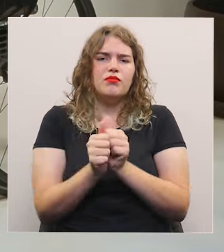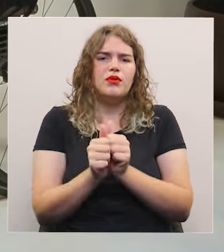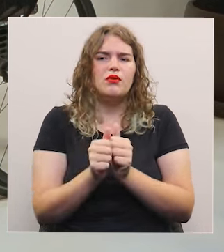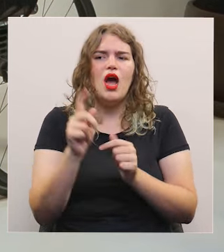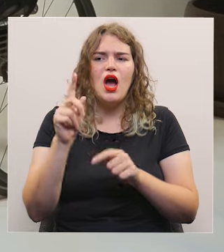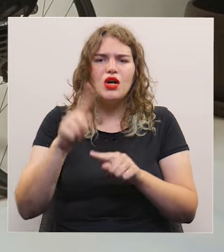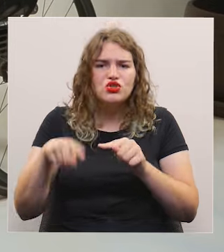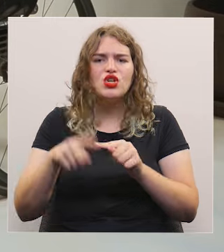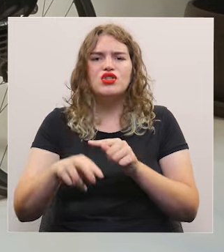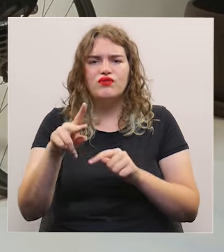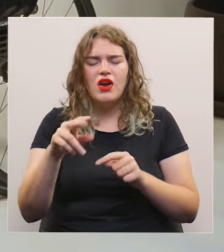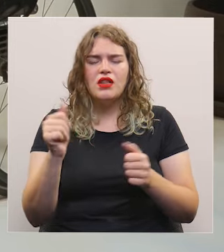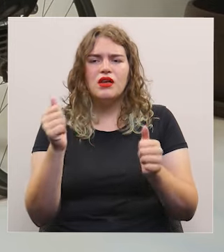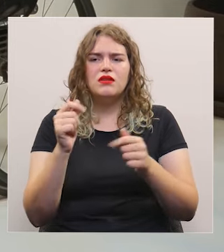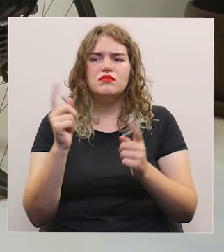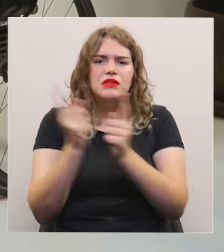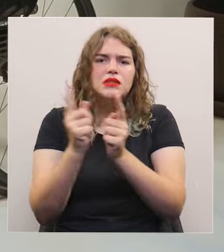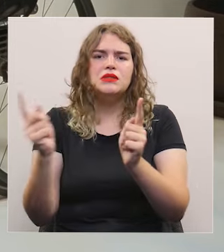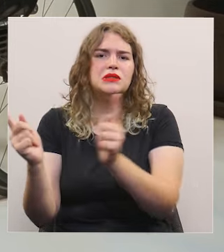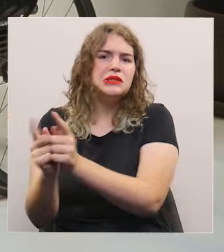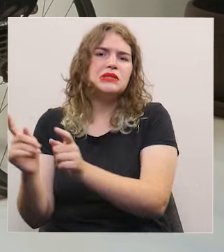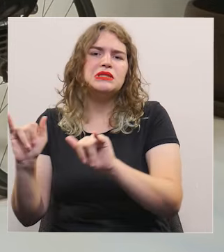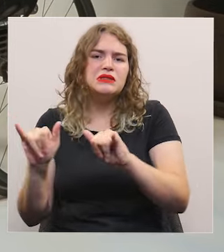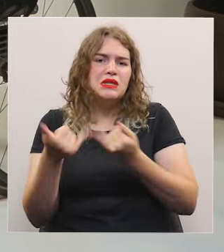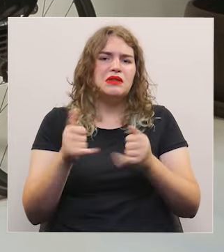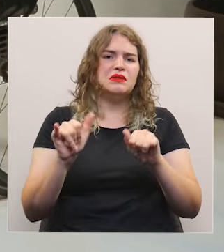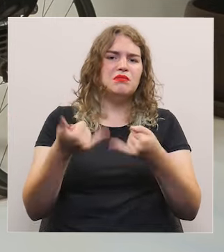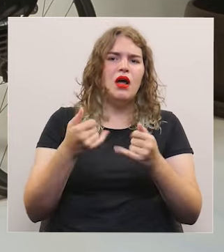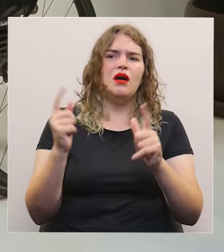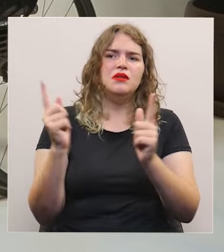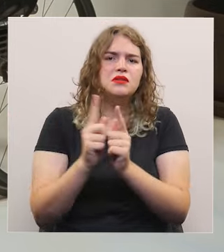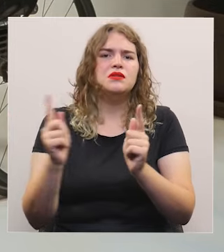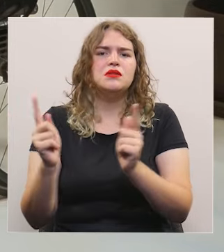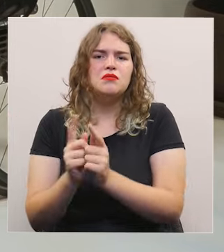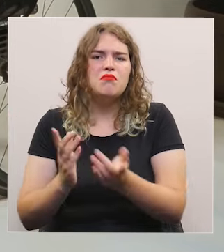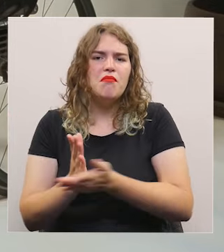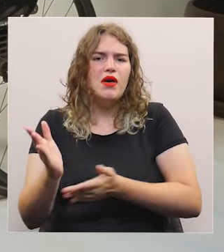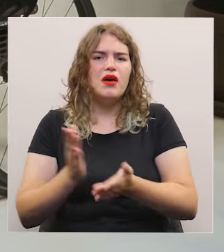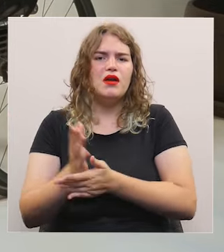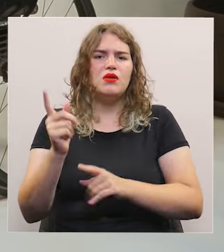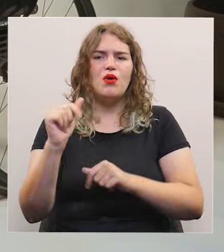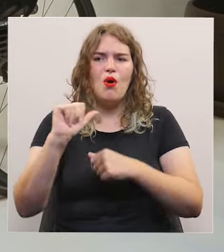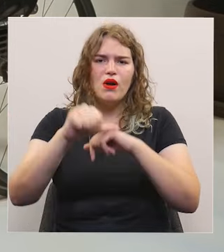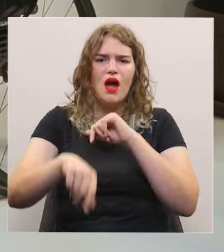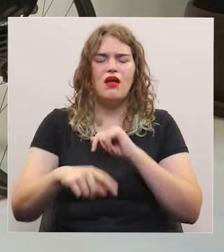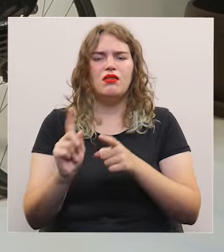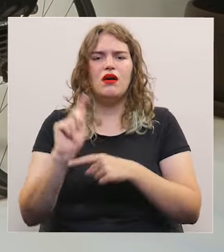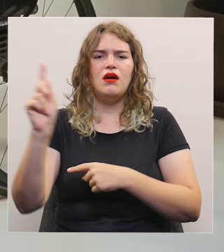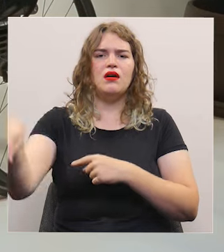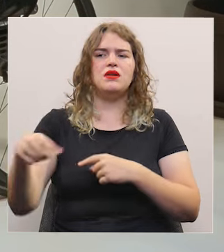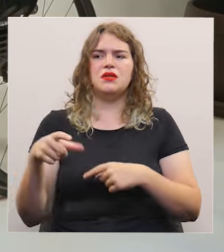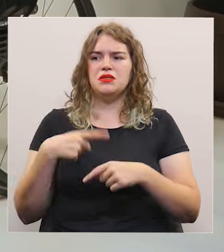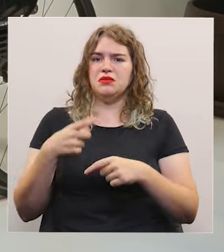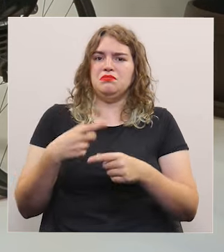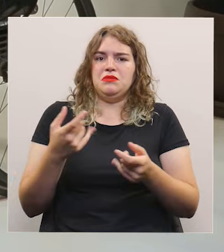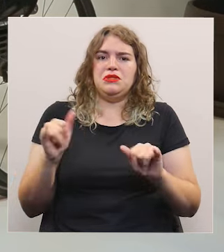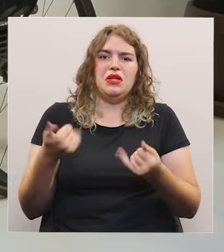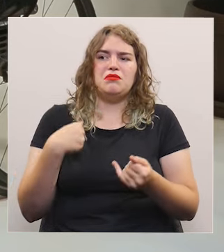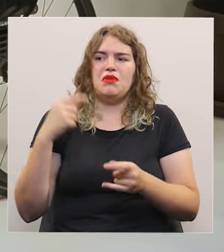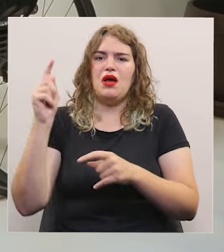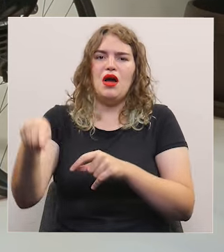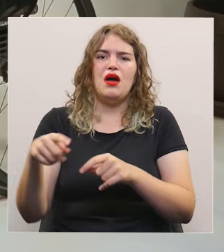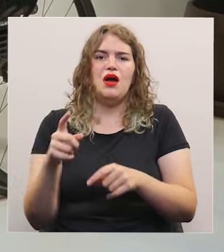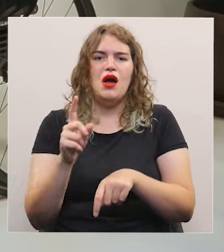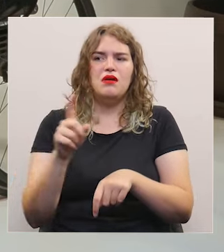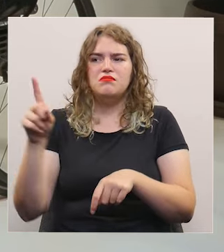cu același frate sau cu același frate? Cu același frate. Așa a lucrat Dumnezeu că de fiecare dată dacă mergeam la Oradea, el era la Oradea,